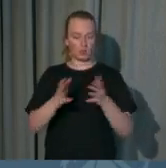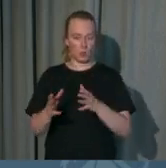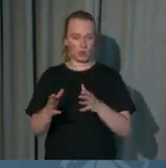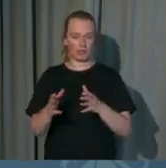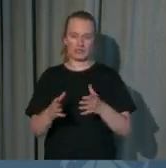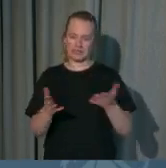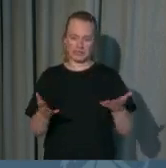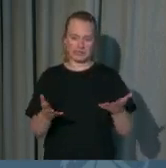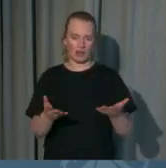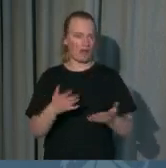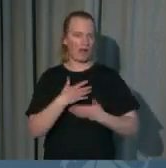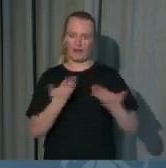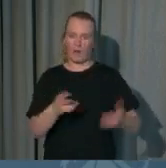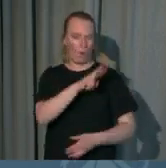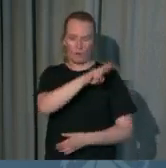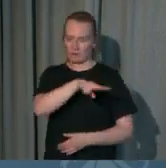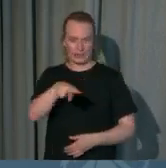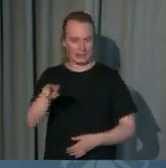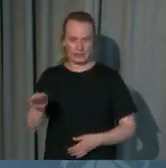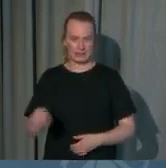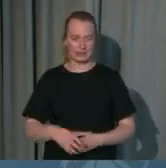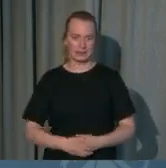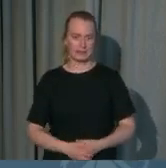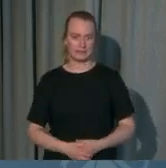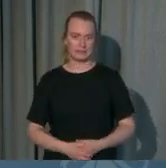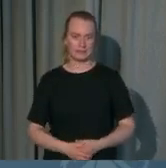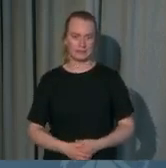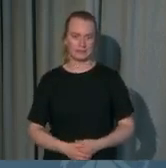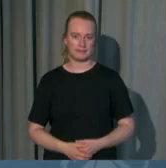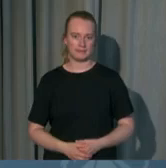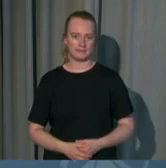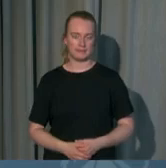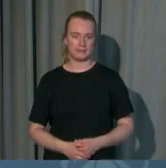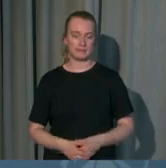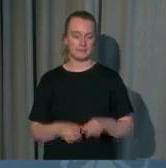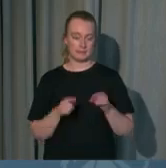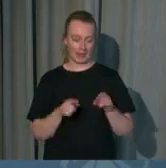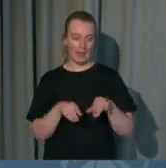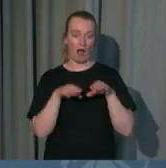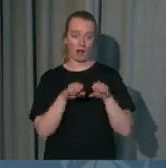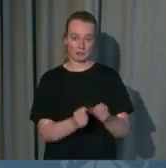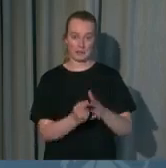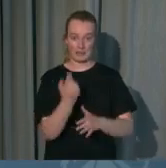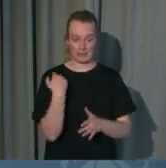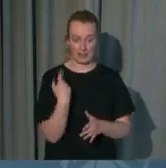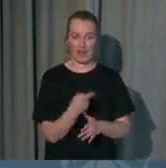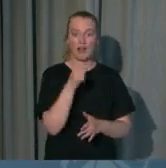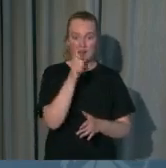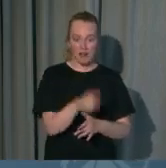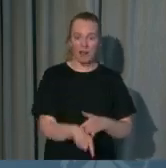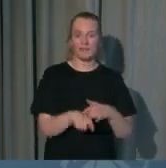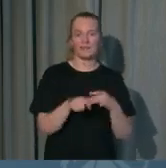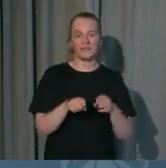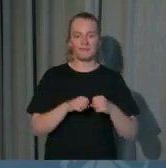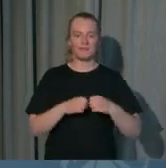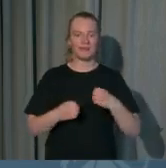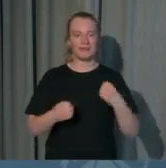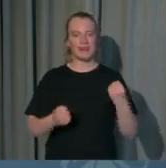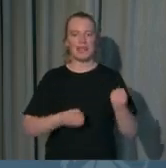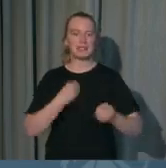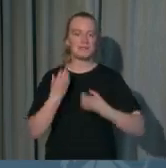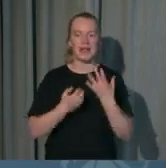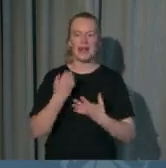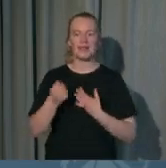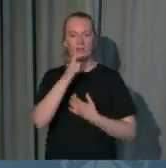er kjent at et angrep som det vi har sett nå dessverre kan være inspirasjon for nye angrep, og det